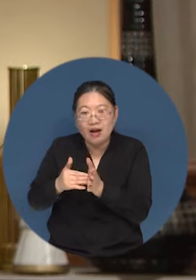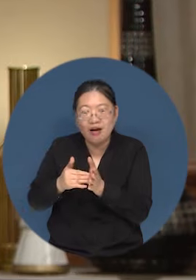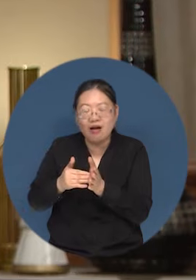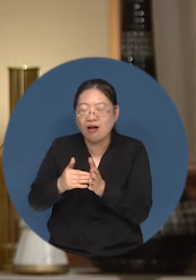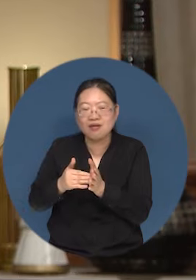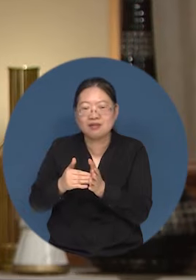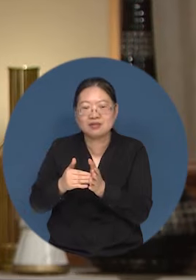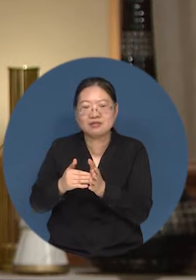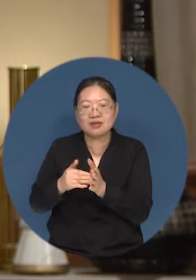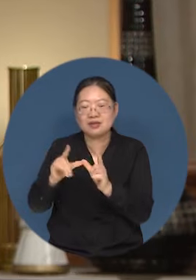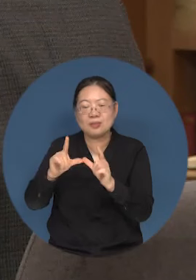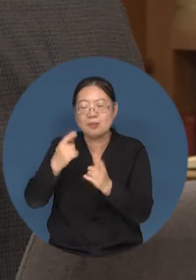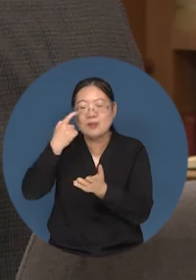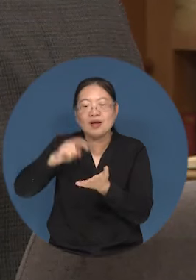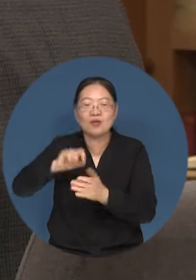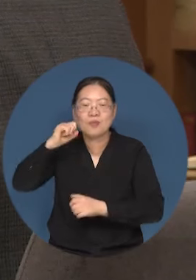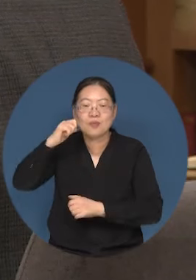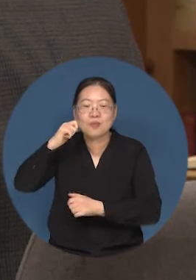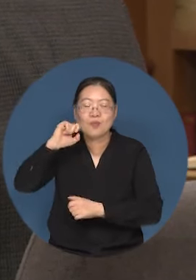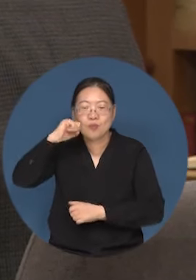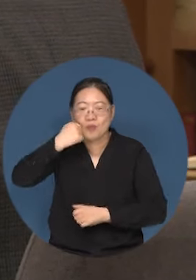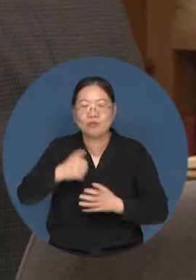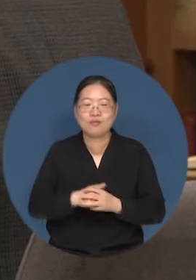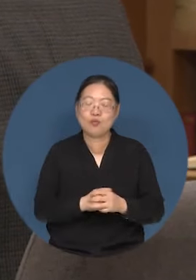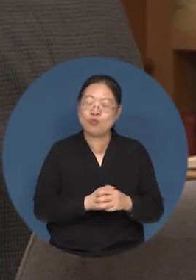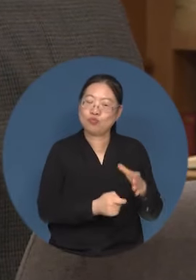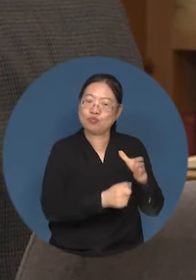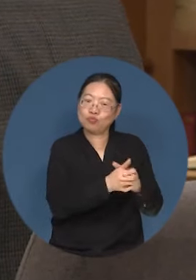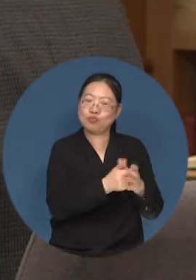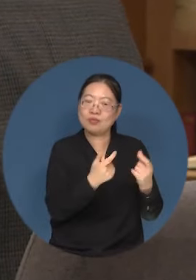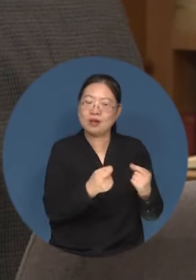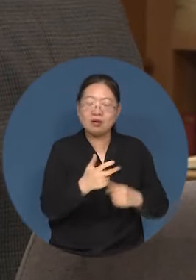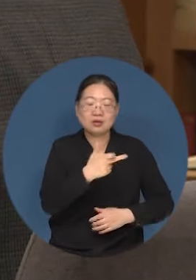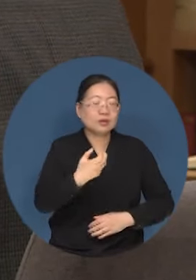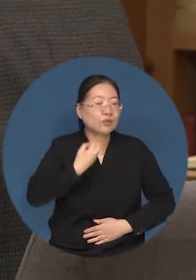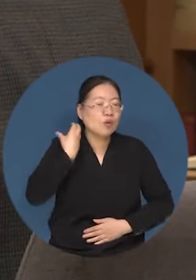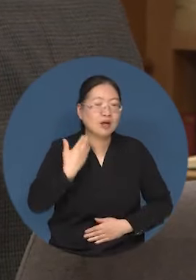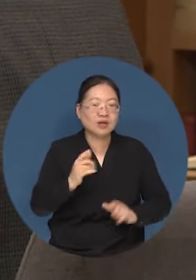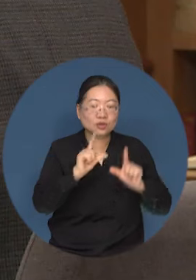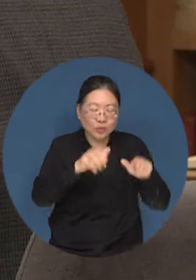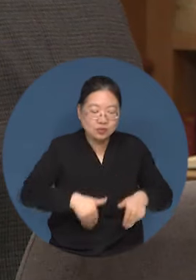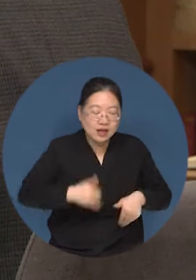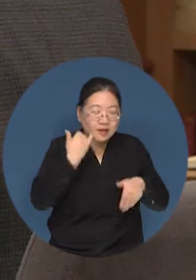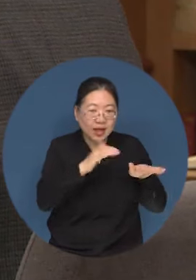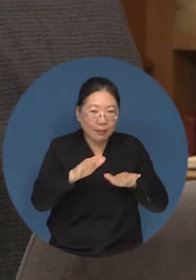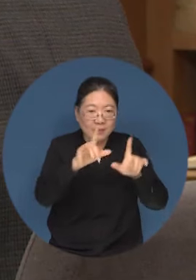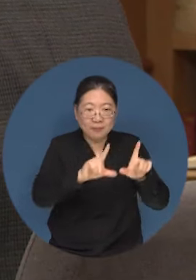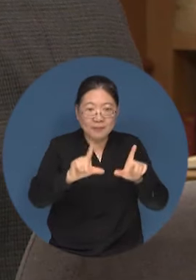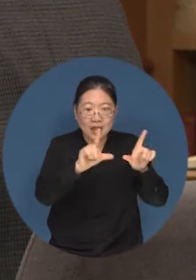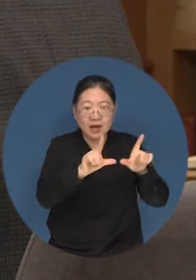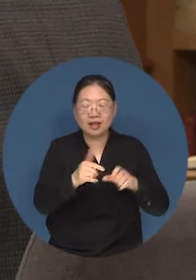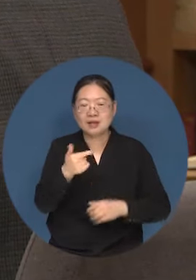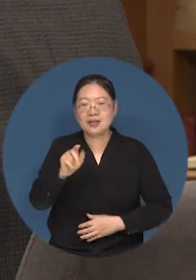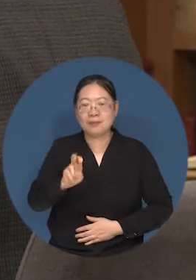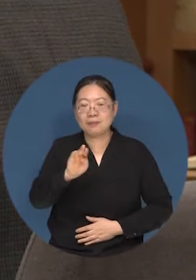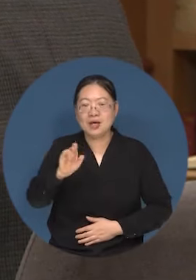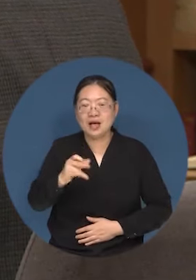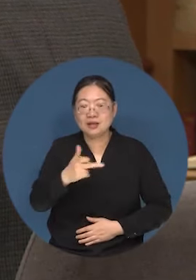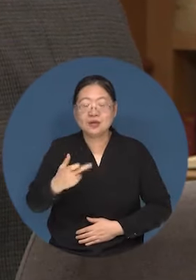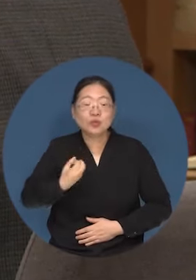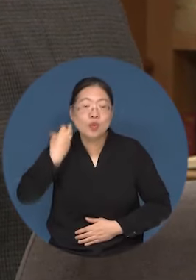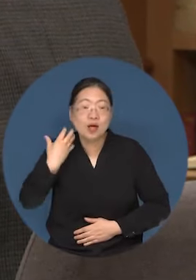거의 발견이 되지 않습니다. 그 참 독특하네요. 네. 큰 돌고래는 동해남해에만 살고 남방 큰 돌고래는